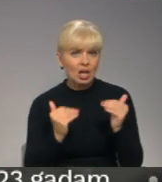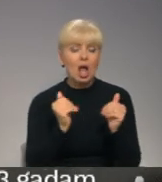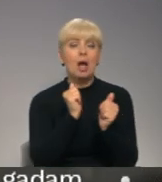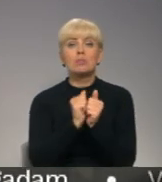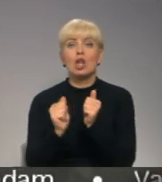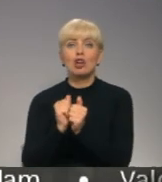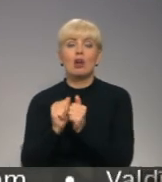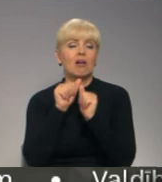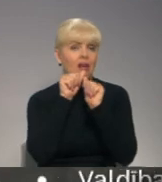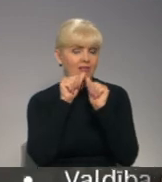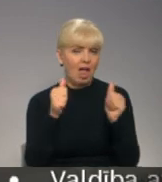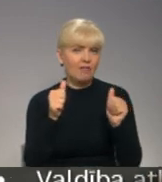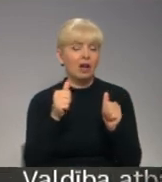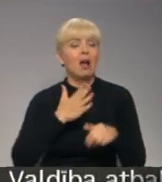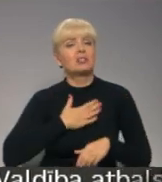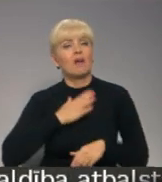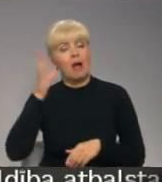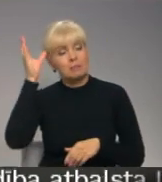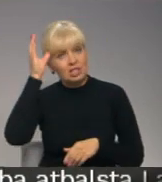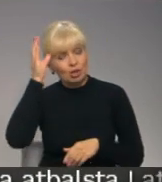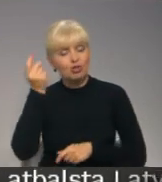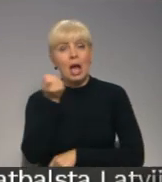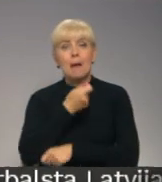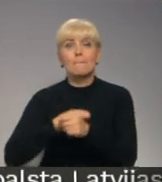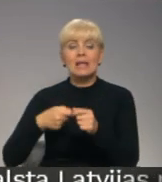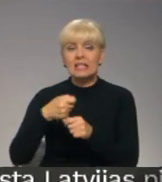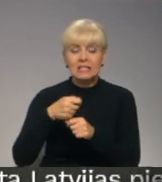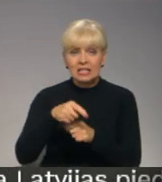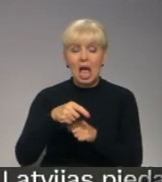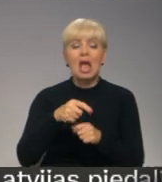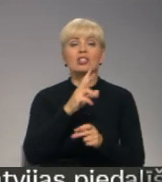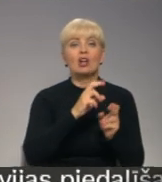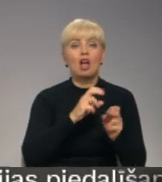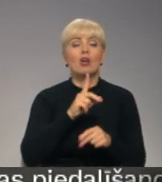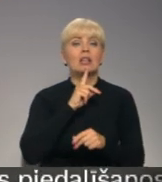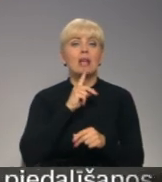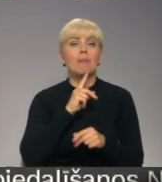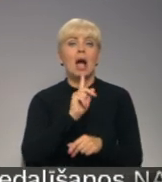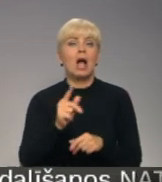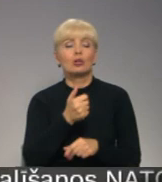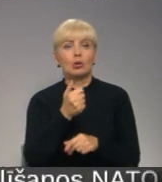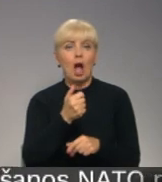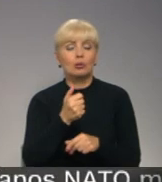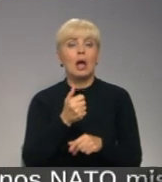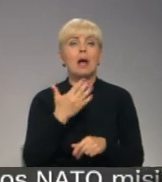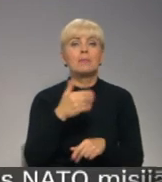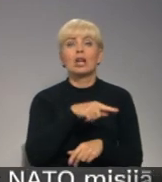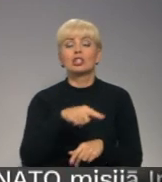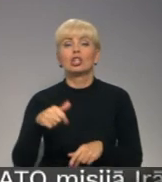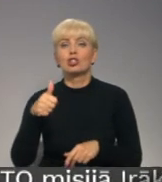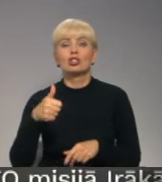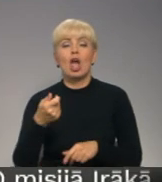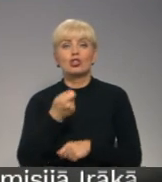pat nevari iztikt tikai ar savām zināšanām. Biznesa inkubātora Liepājā savā paspārnī katru gadu pieņem ne vairāk kā 5 līdz 6 uzņēmumus